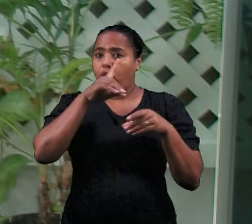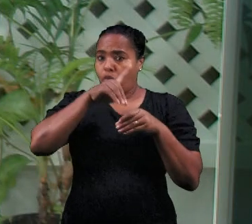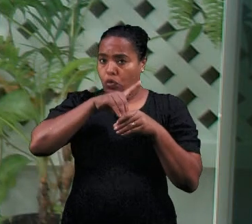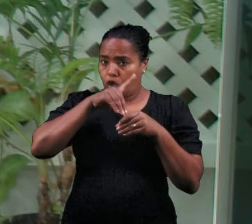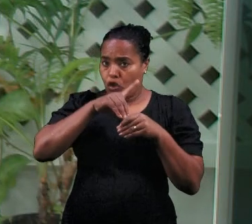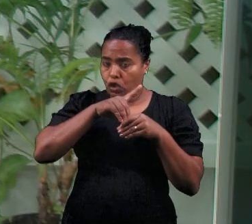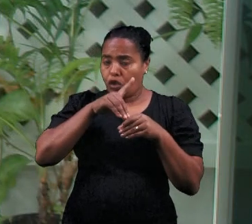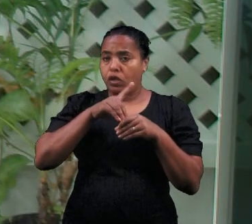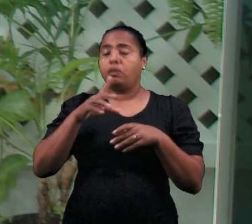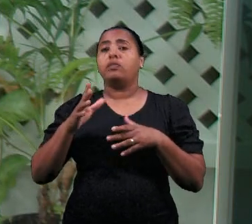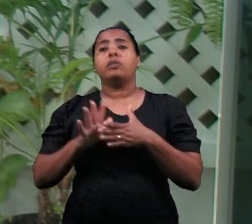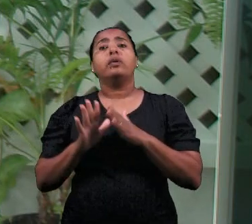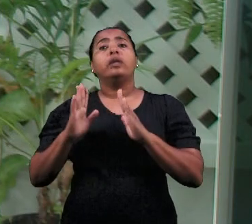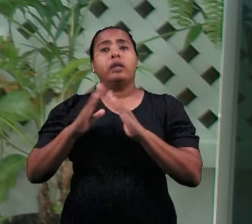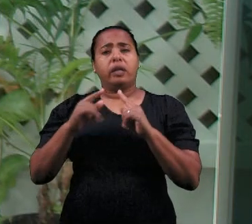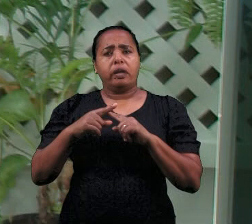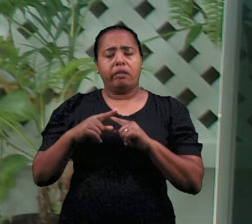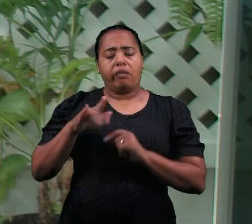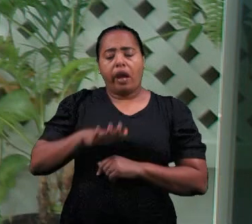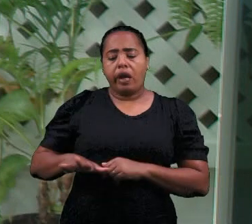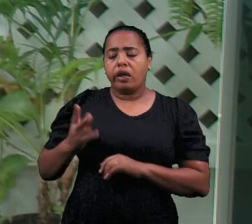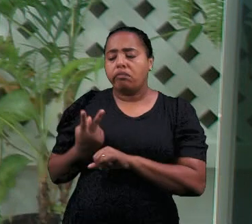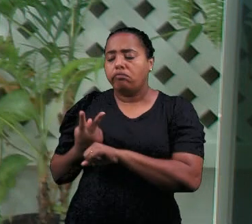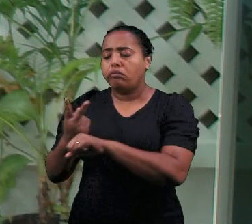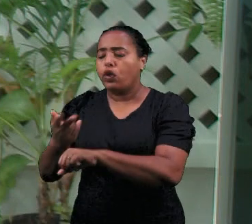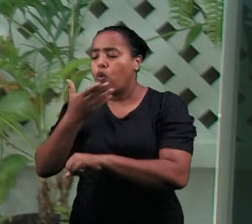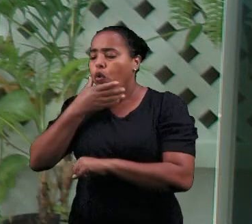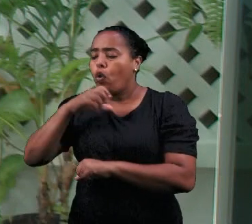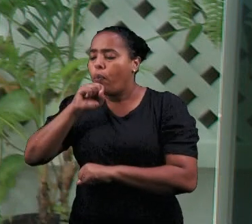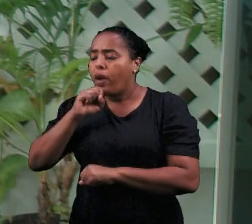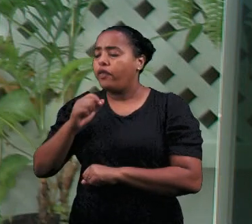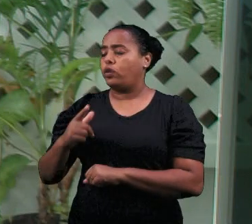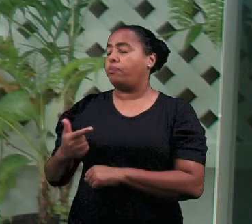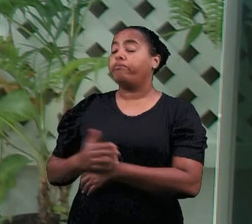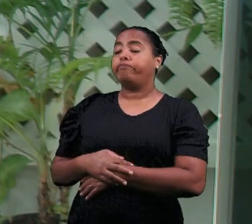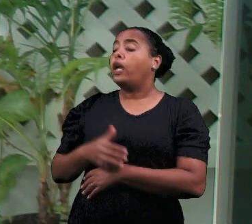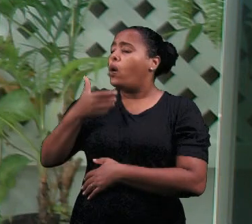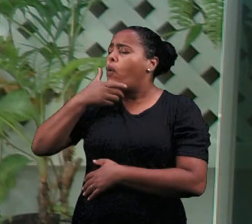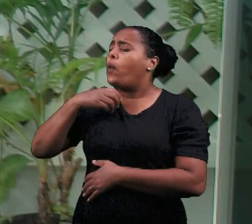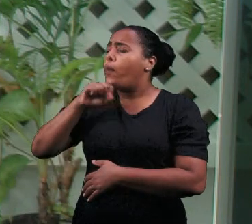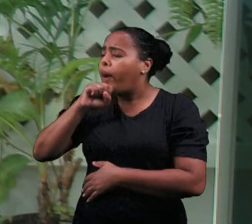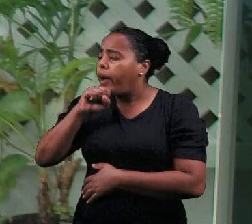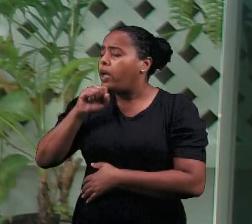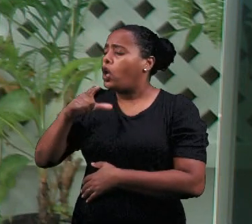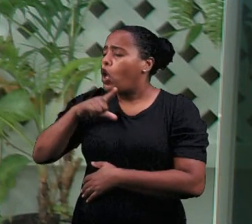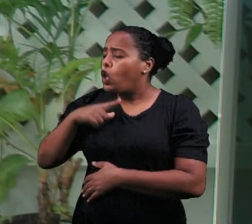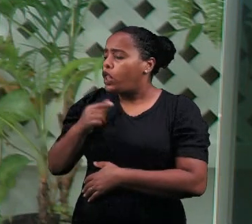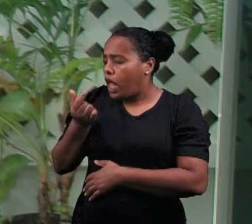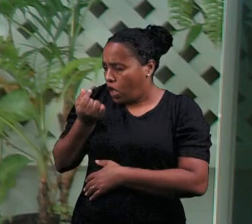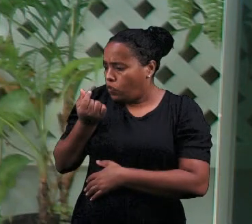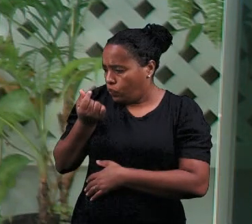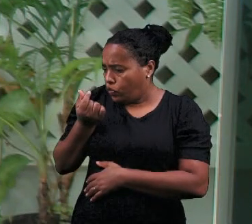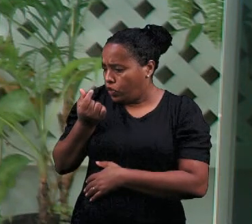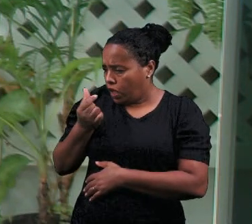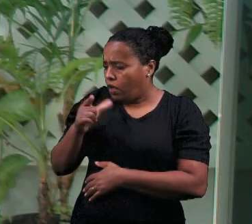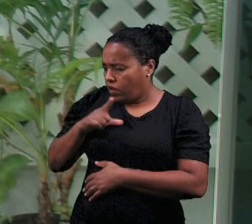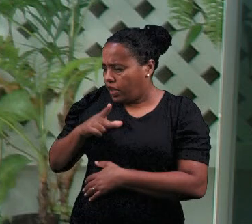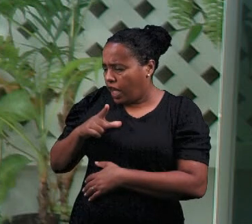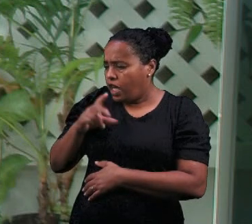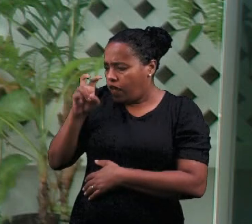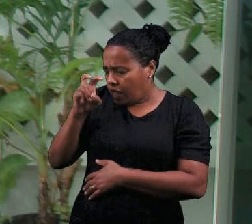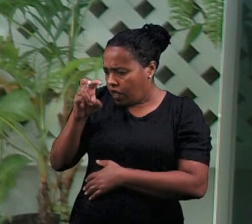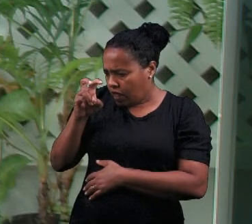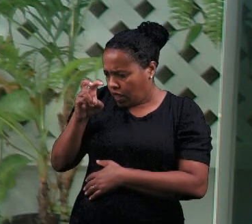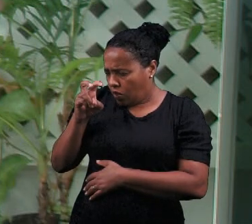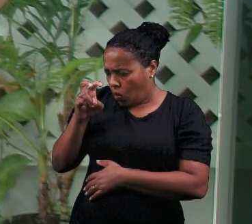Le père est diacre et c'est le trésorier de l'église. Et l'enfant a demandé au père et a dit, Père,